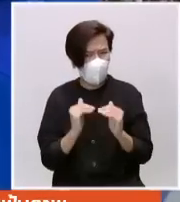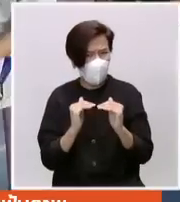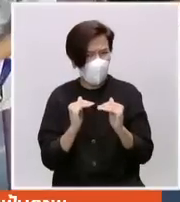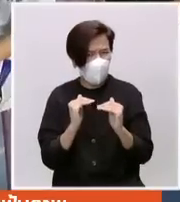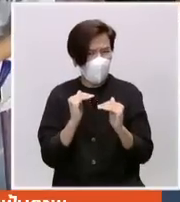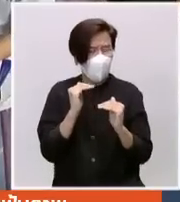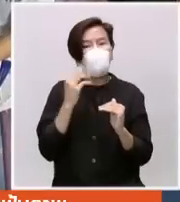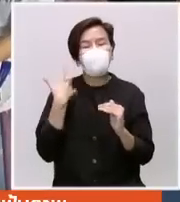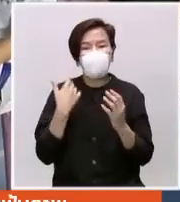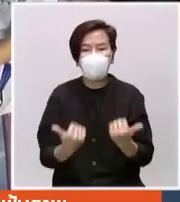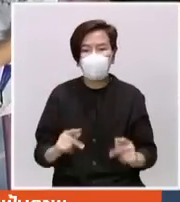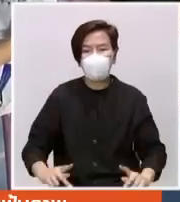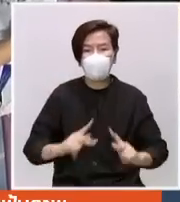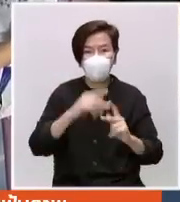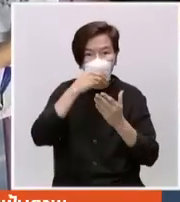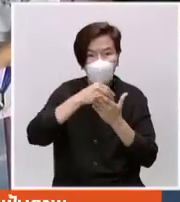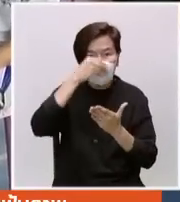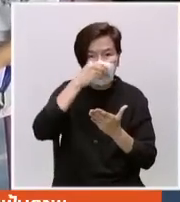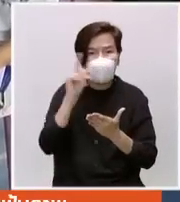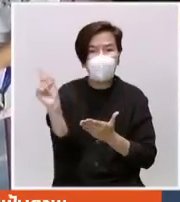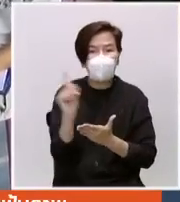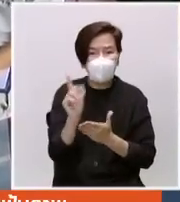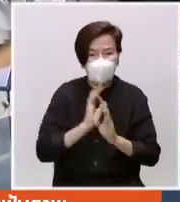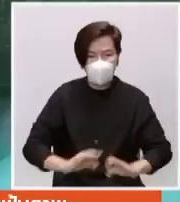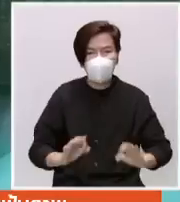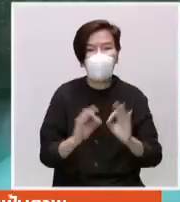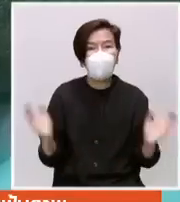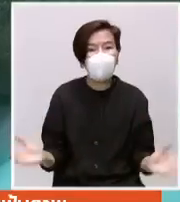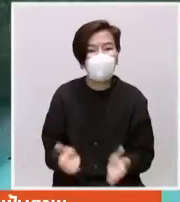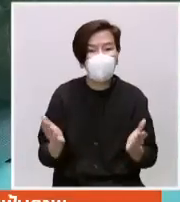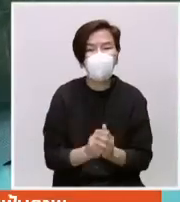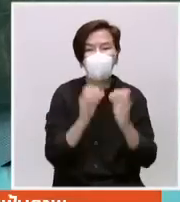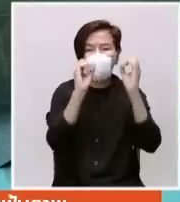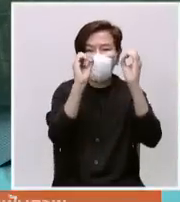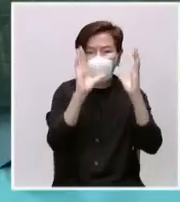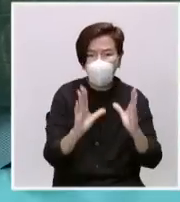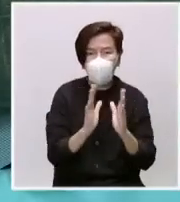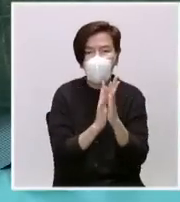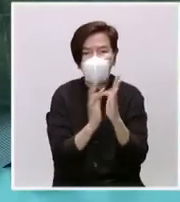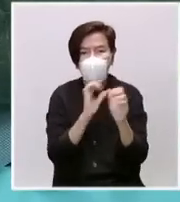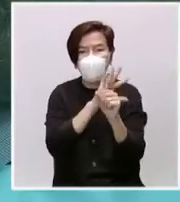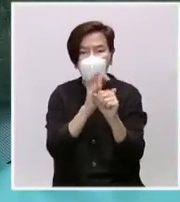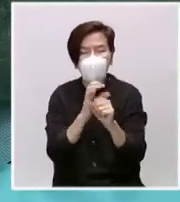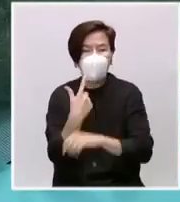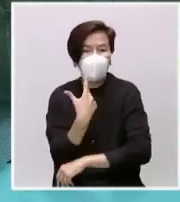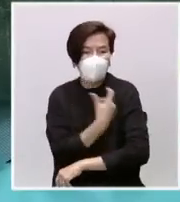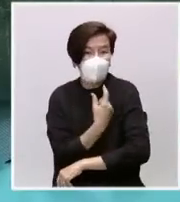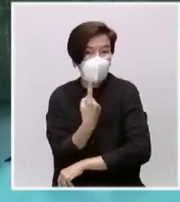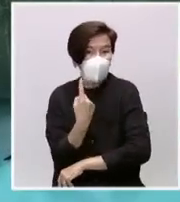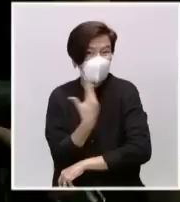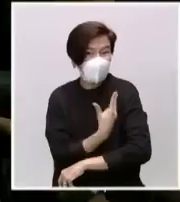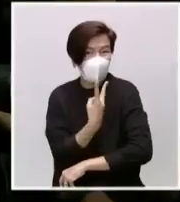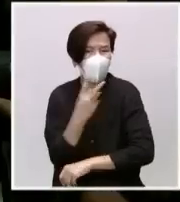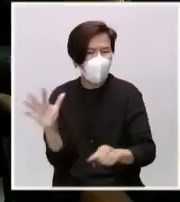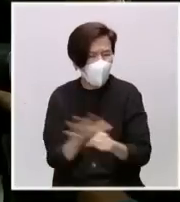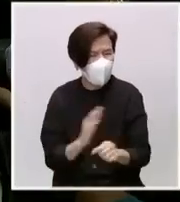ยขณะนี้ทางกระทรวงศึกษาธิการอยู่ระหว่างผลักดันให้ครูได้รับวัคซีนให้ครบทั้ง2เข็มให้ได้มากที่สุดนั่นเองนะ